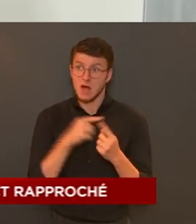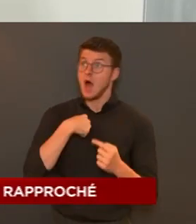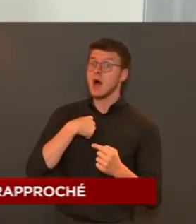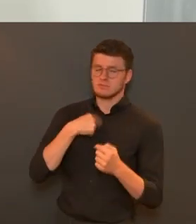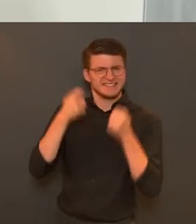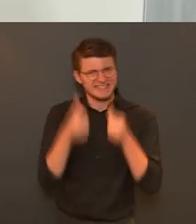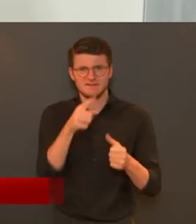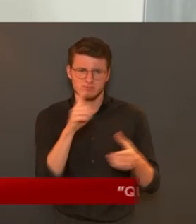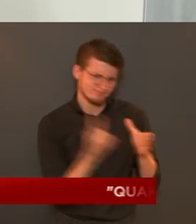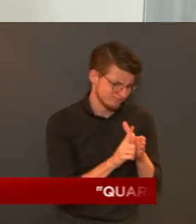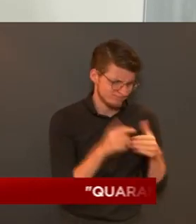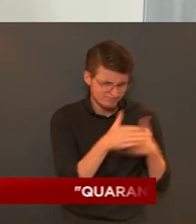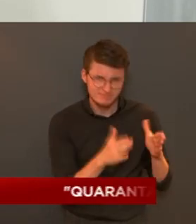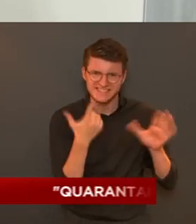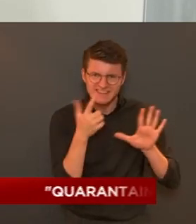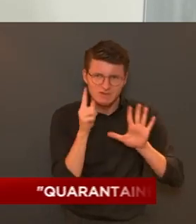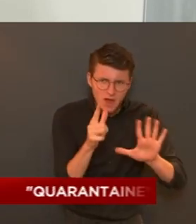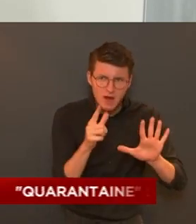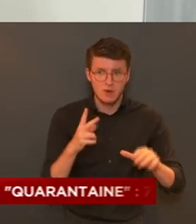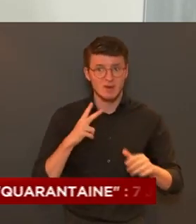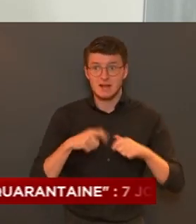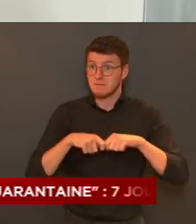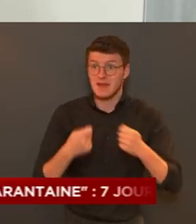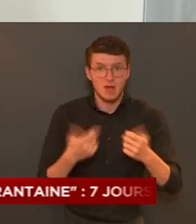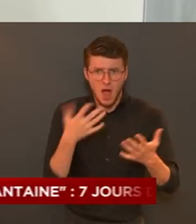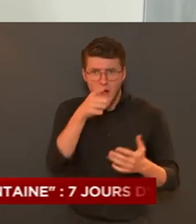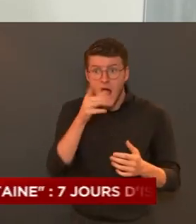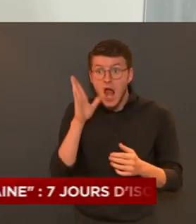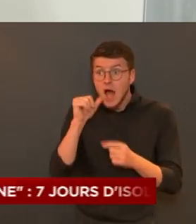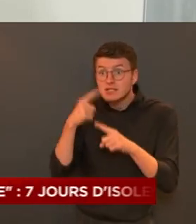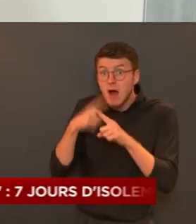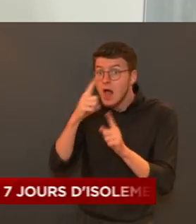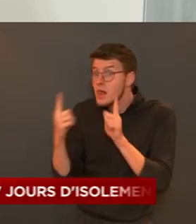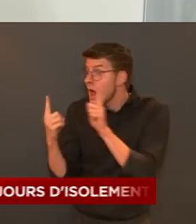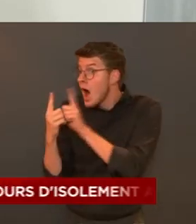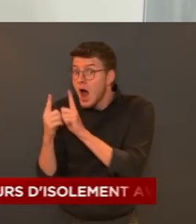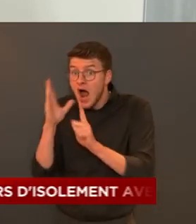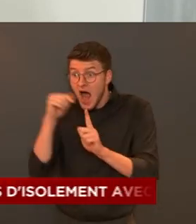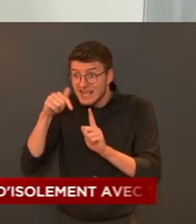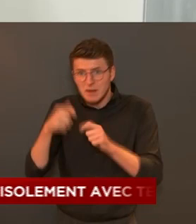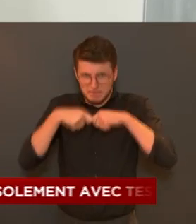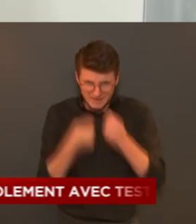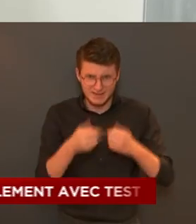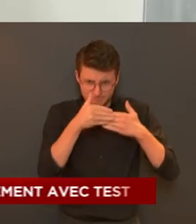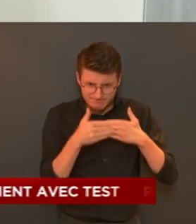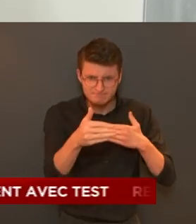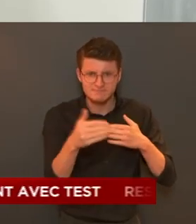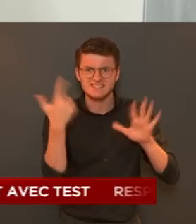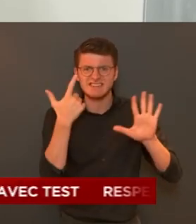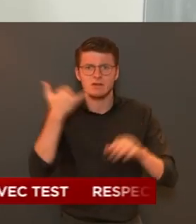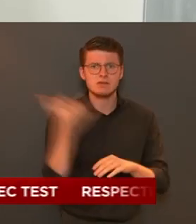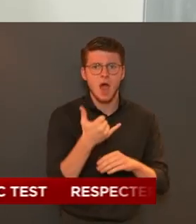devez entrer en quarantaine pour 7 jours à dater du contact rapproché. Donc 7 jours, il est important de le